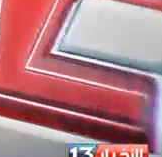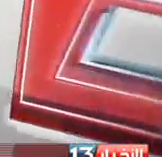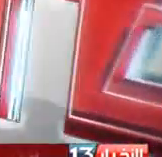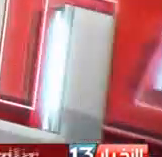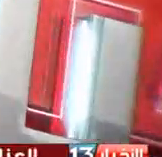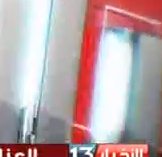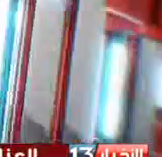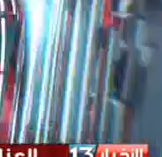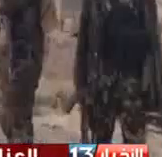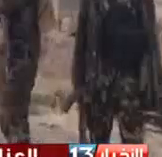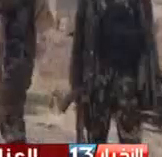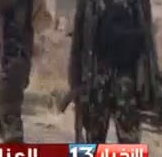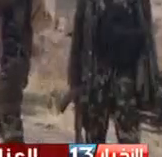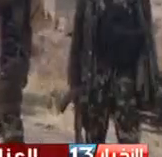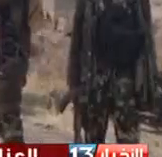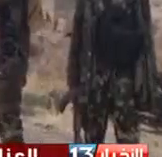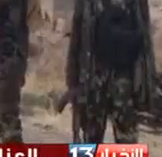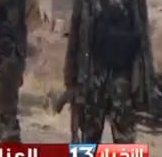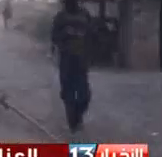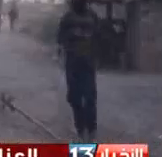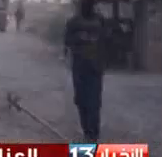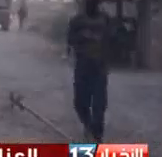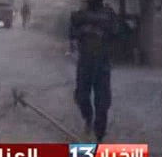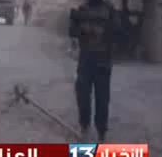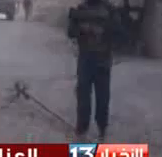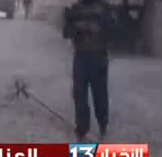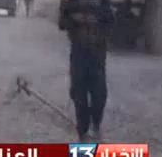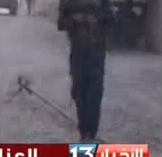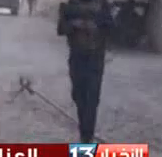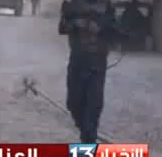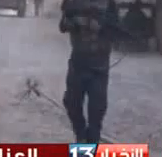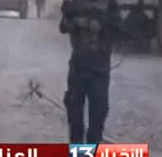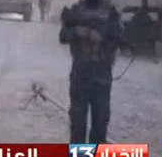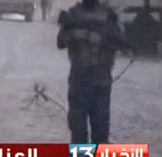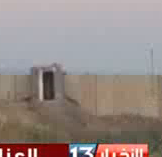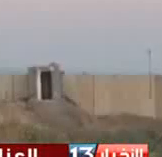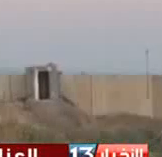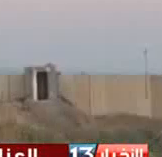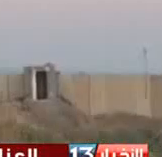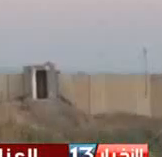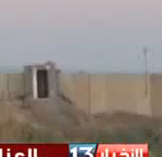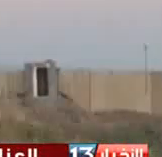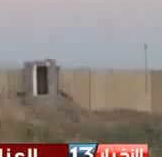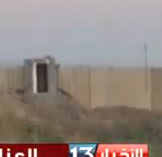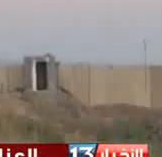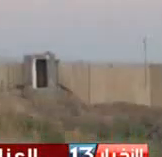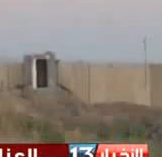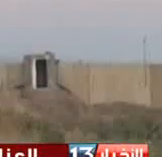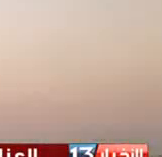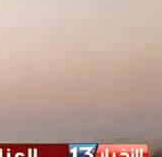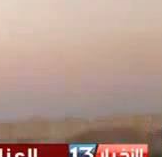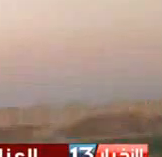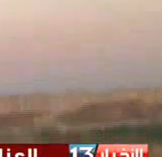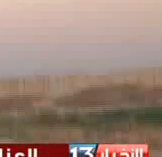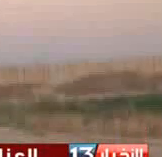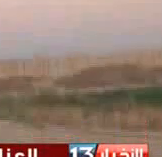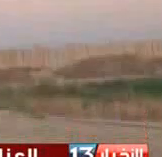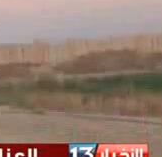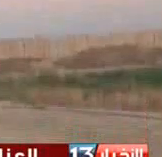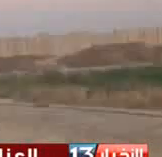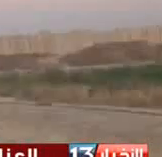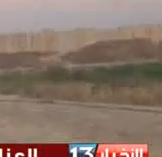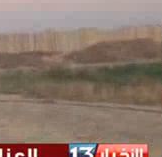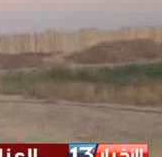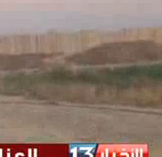القوات العراقيه تعلن نجاحها في استكمال فرض الامن بكركوك ورئيس الوزراء العراقيه يعتبر استفتاء